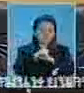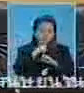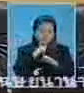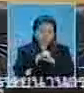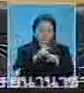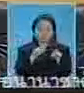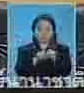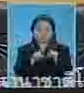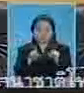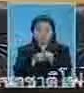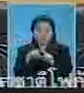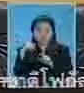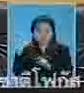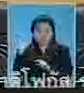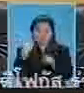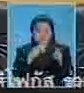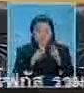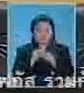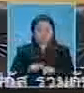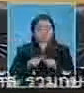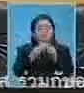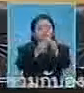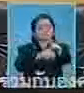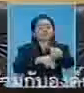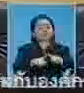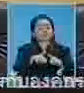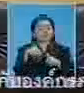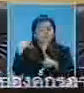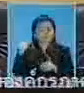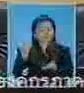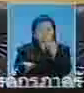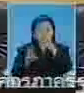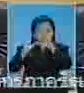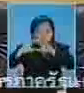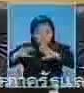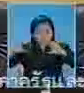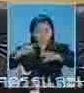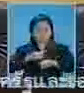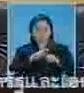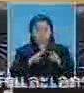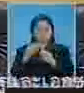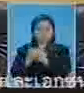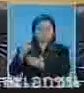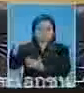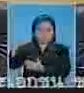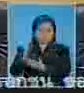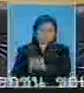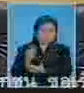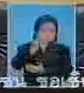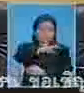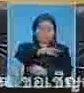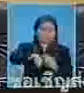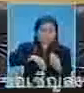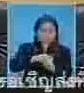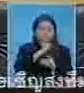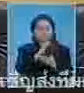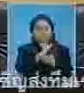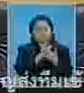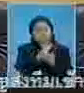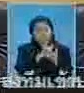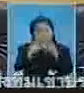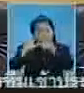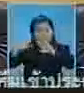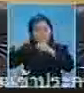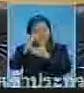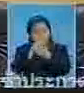บใดรูปแบบหนึ่งจะส่งให้ประชาชนรับจะให้รัฐบาลรับโดยการกู้ยืมเงินมาหรือจะแบ่งการรับภาระ